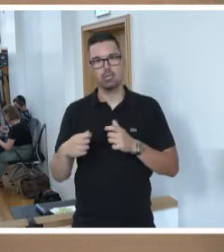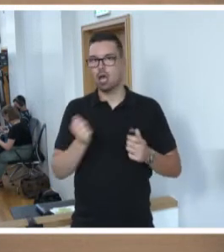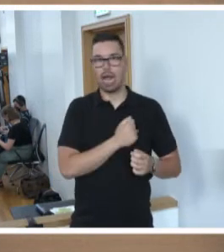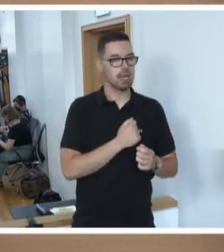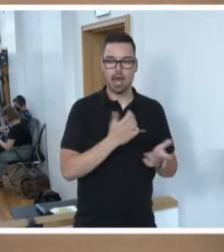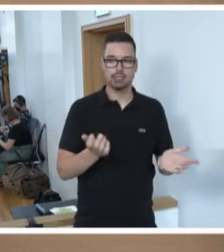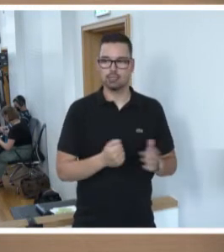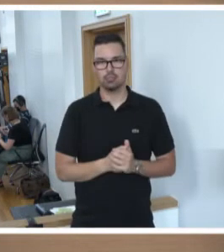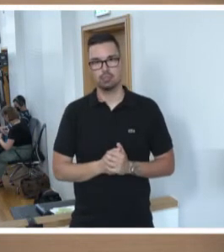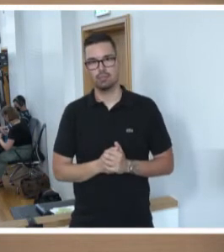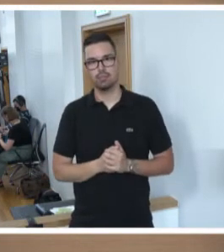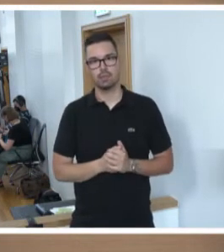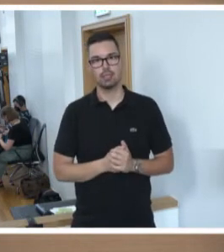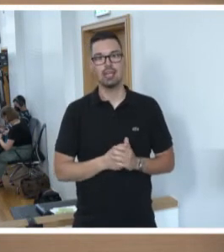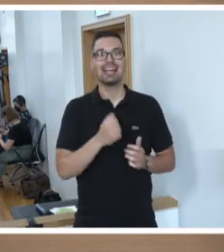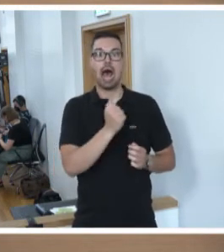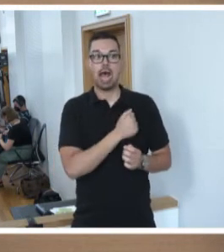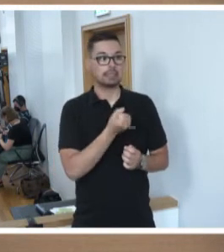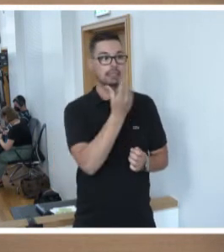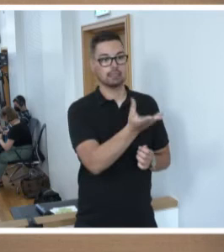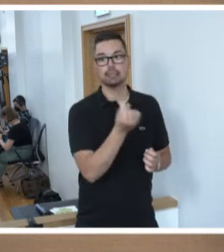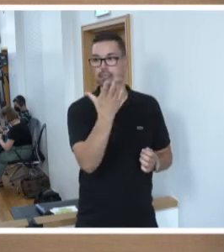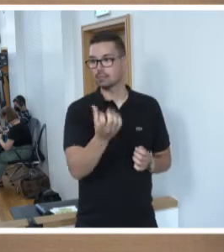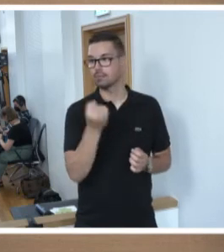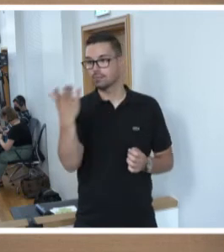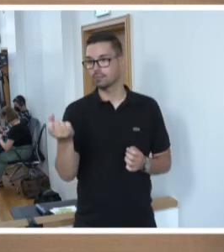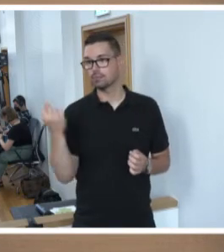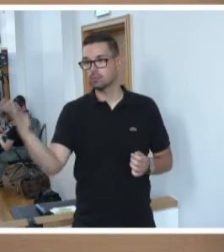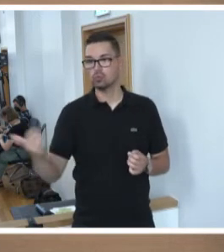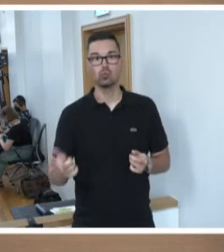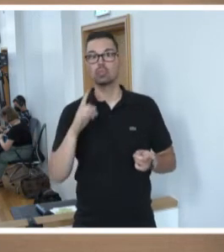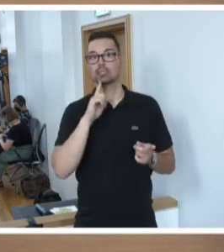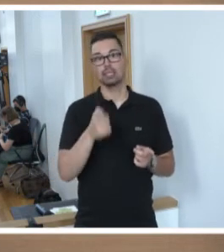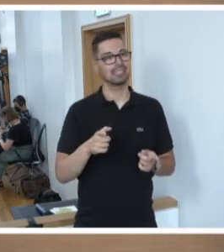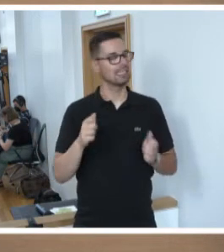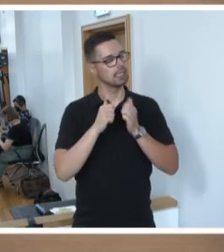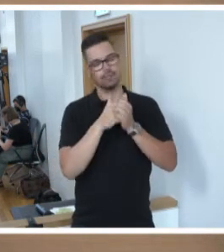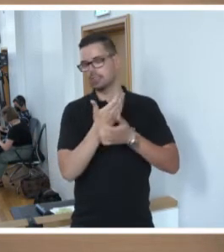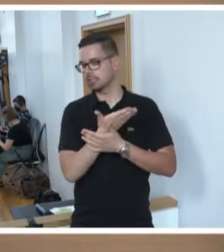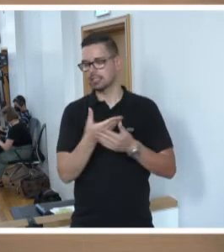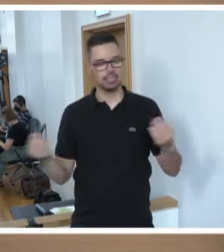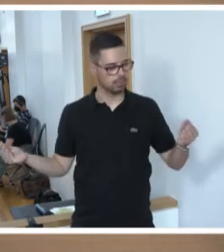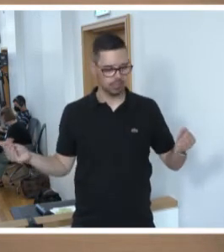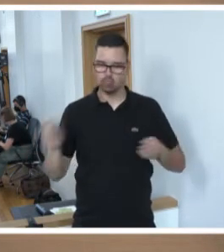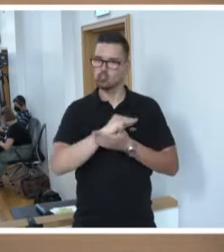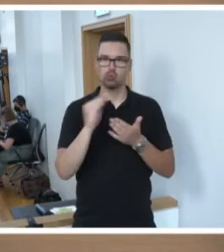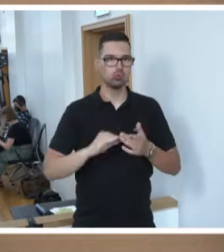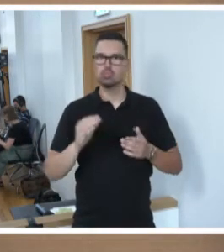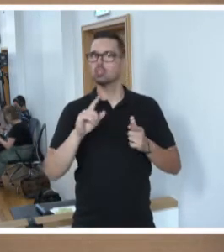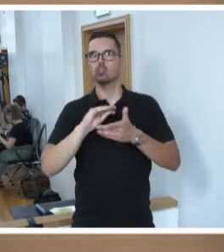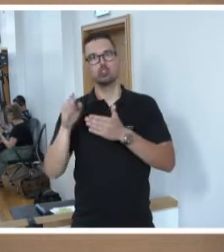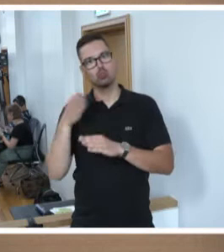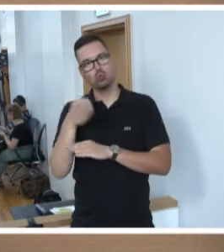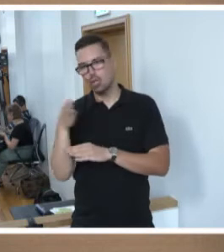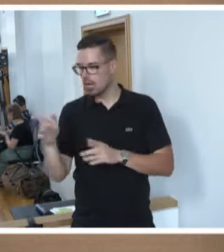auf. Ängste zu schüren und solche Behauptungen aufzustellen, hilft niemandem, weder den Schulen, noch den Schülerinnen